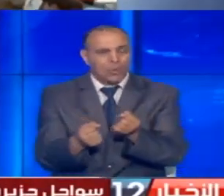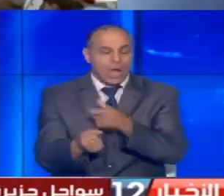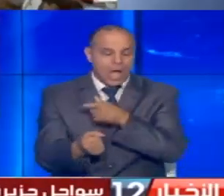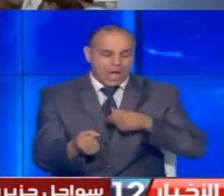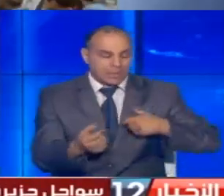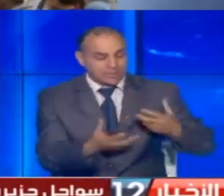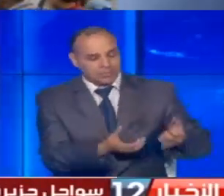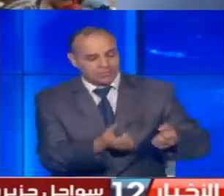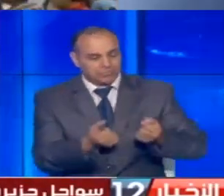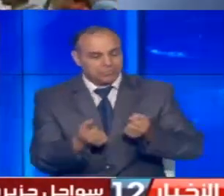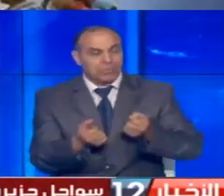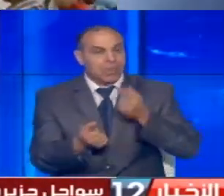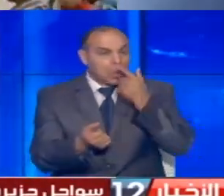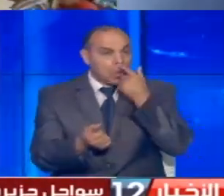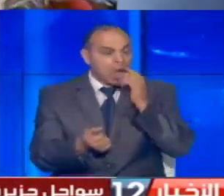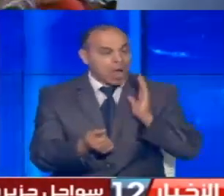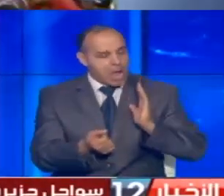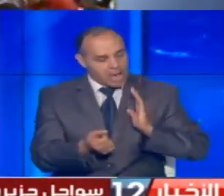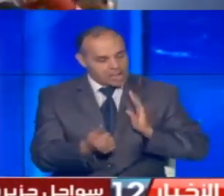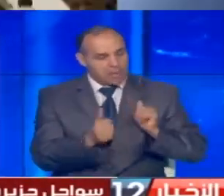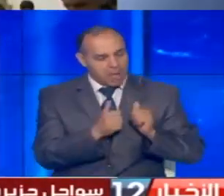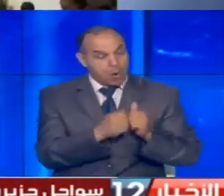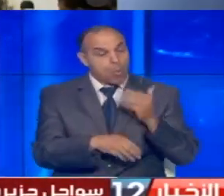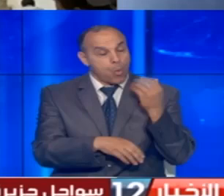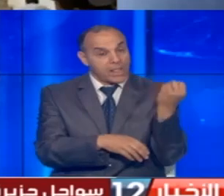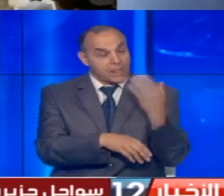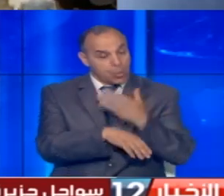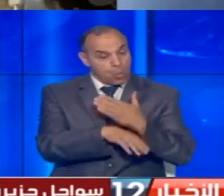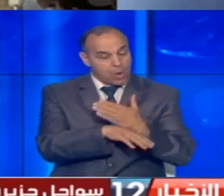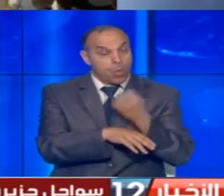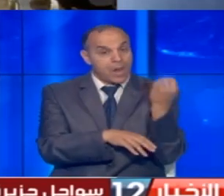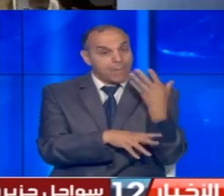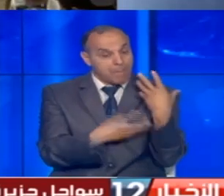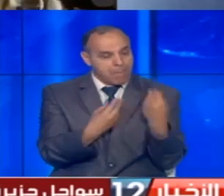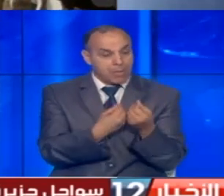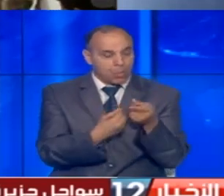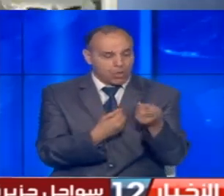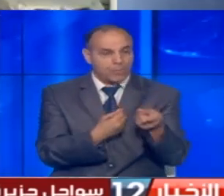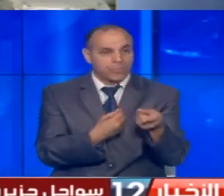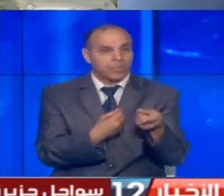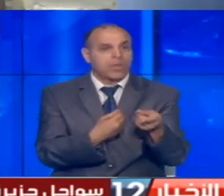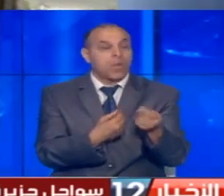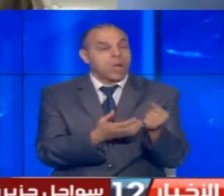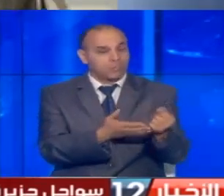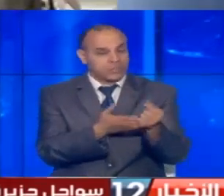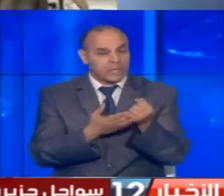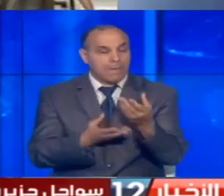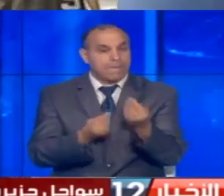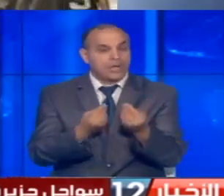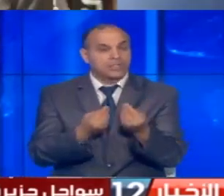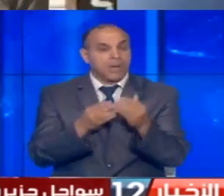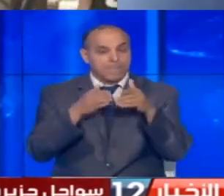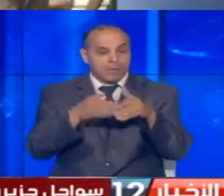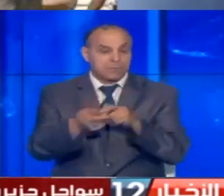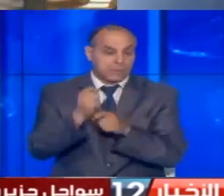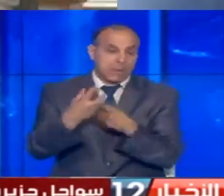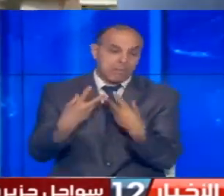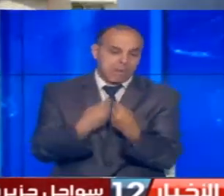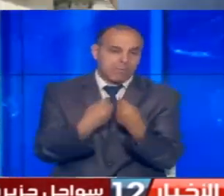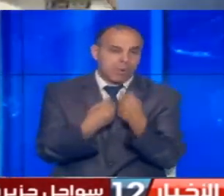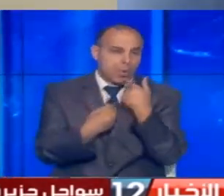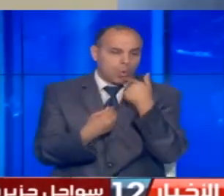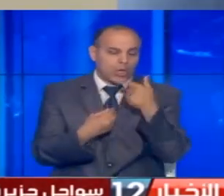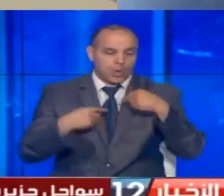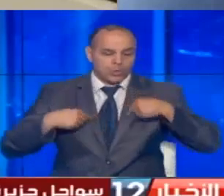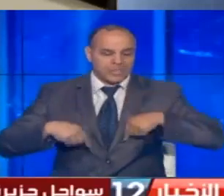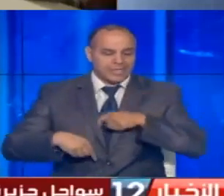الحرس البحري والجيش الوطني والديوان التونسية والحماية المدنية، وبمساعدة عدد من مراكب الصيد وفق ما أفادت به